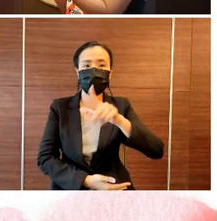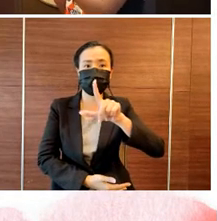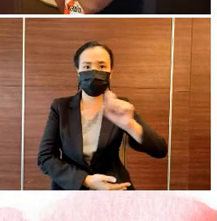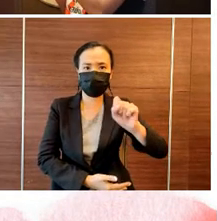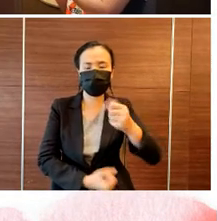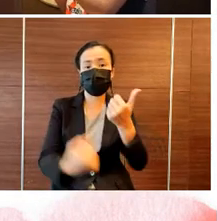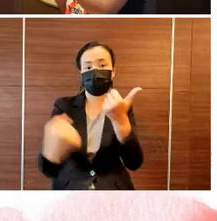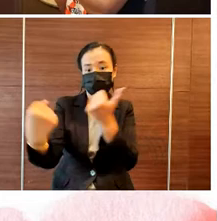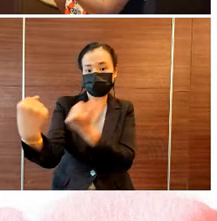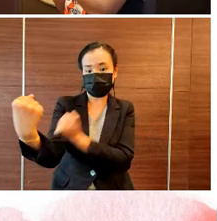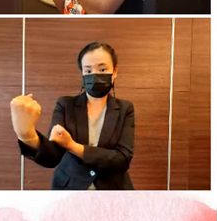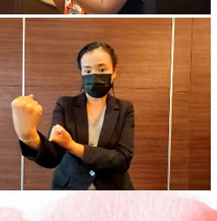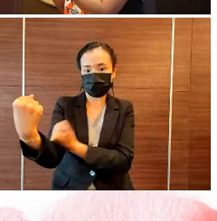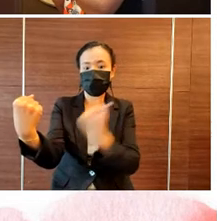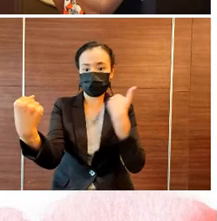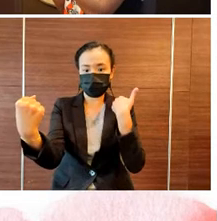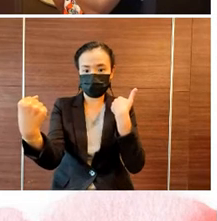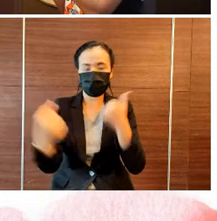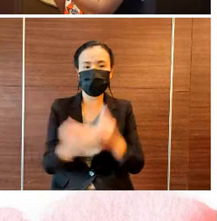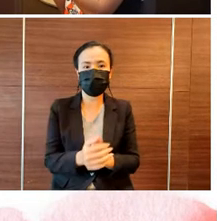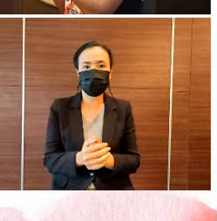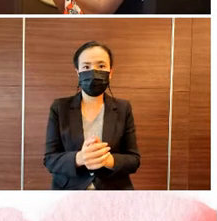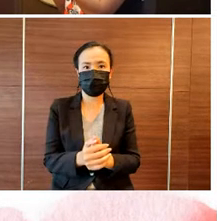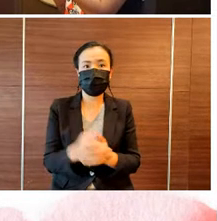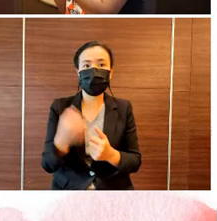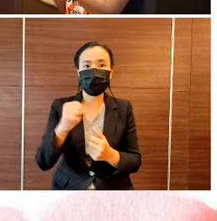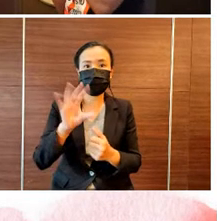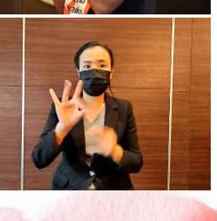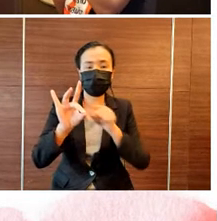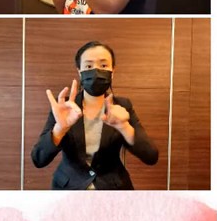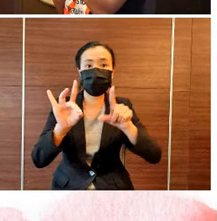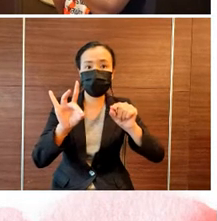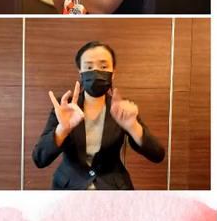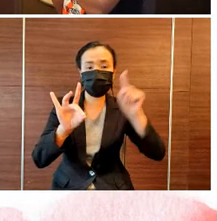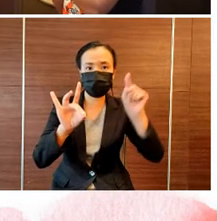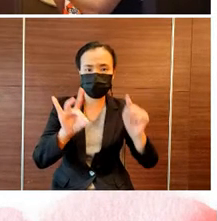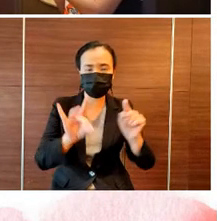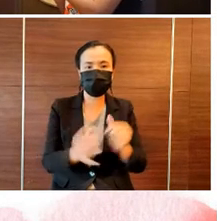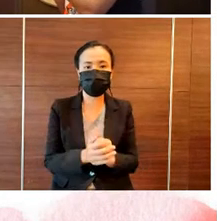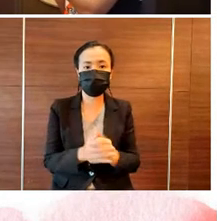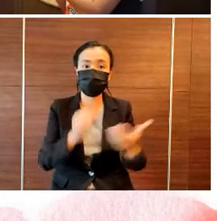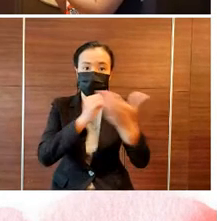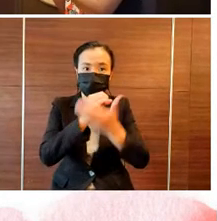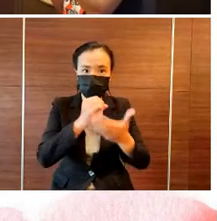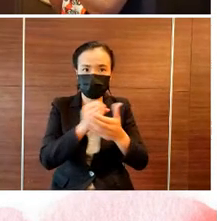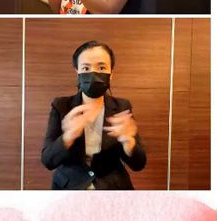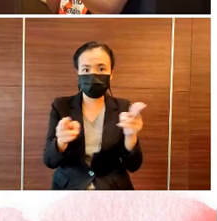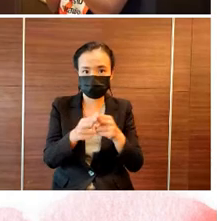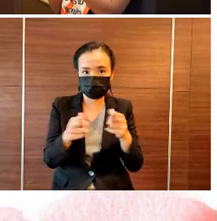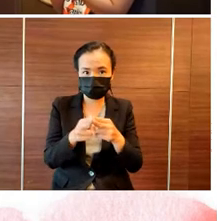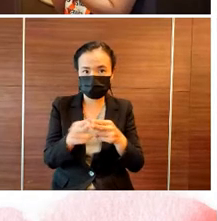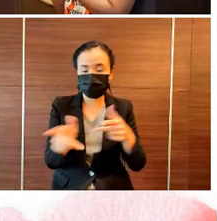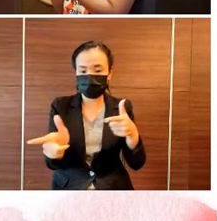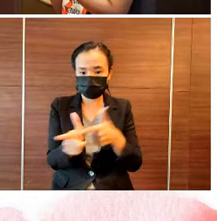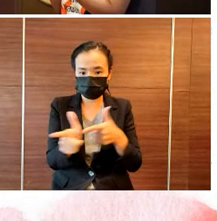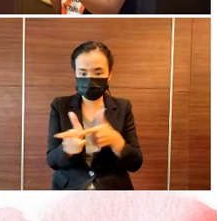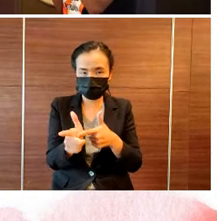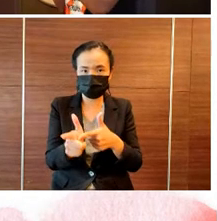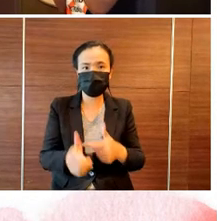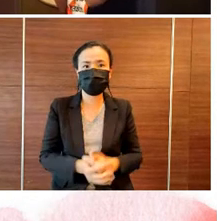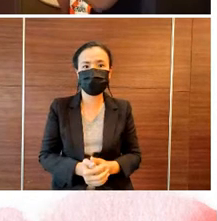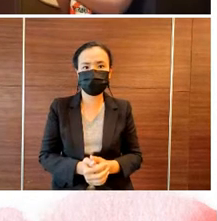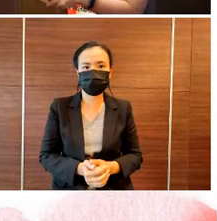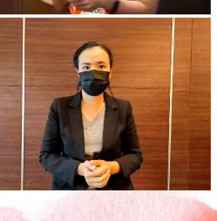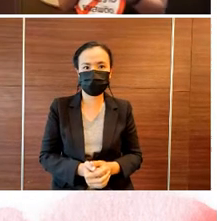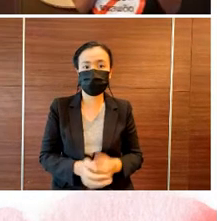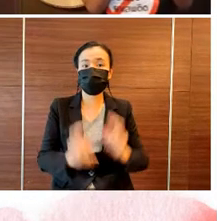ยวิธีฉีดตอนนี้เราพบว่า MSM ประมาณ 18-20% ใช้ยาเสพติดในบริบทของเพศสัมพันธ์หรือที่เราเรียกว่าเคมเซ็กซ์นะคะ